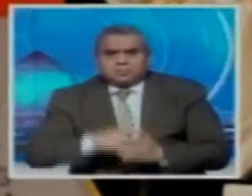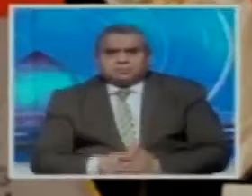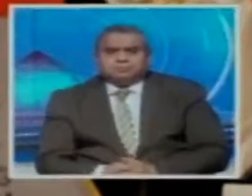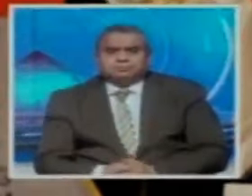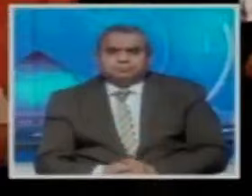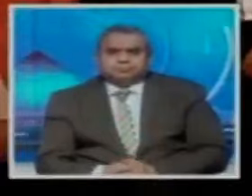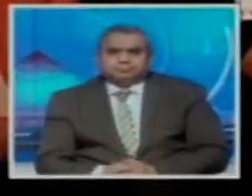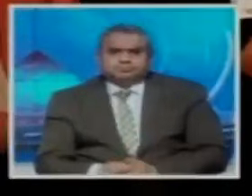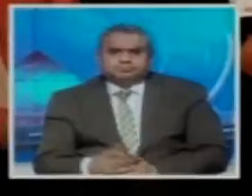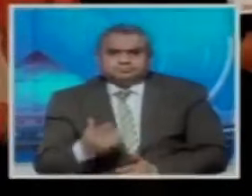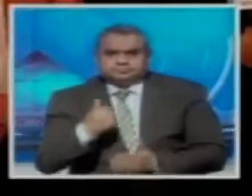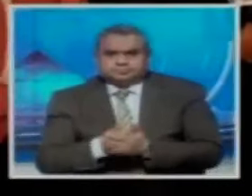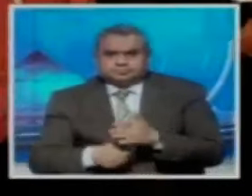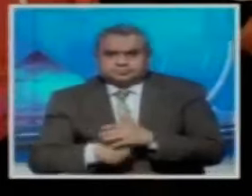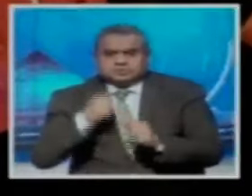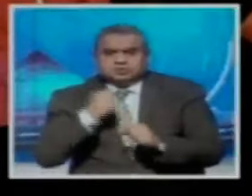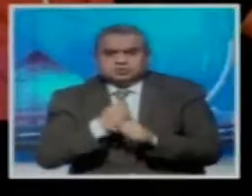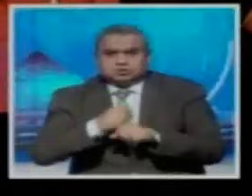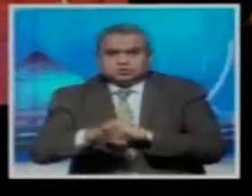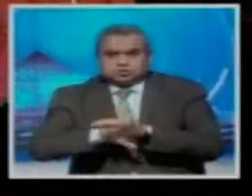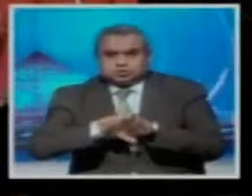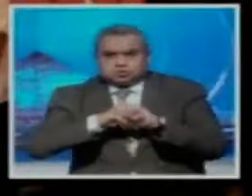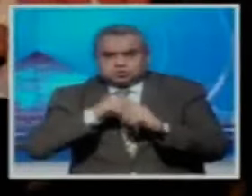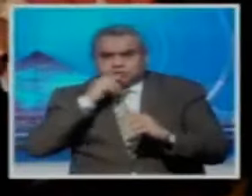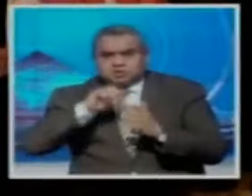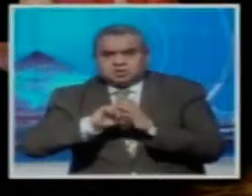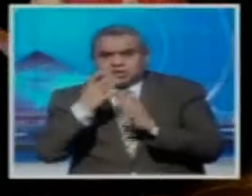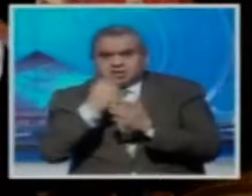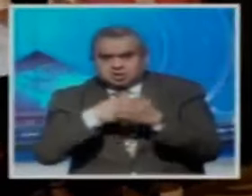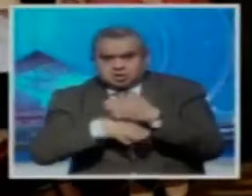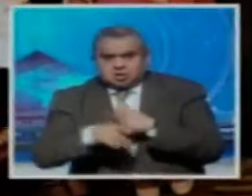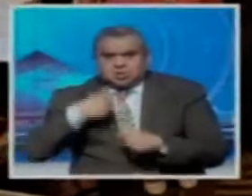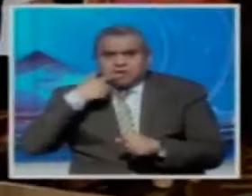يعني مرحلة جديدة في قطاع التعدين في مصر.